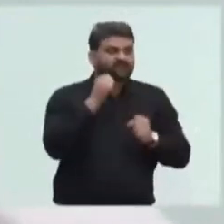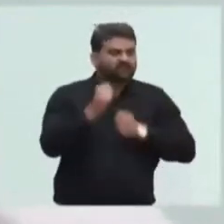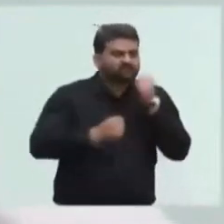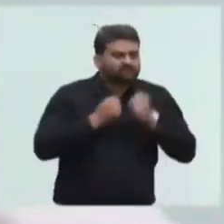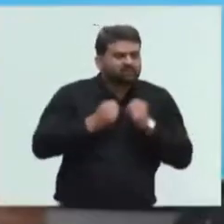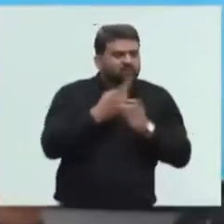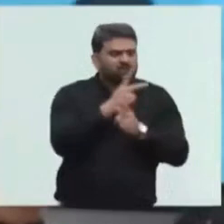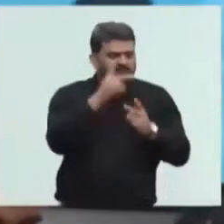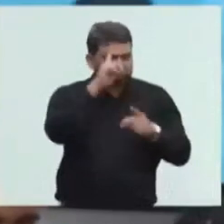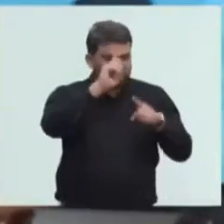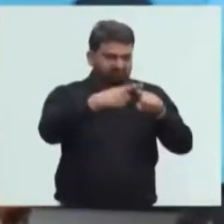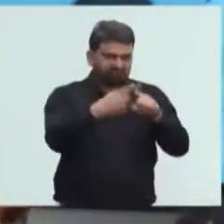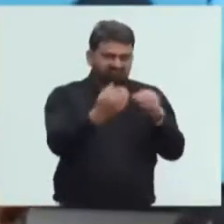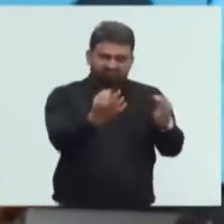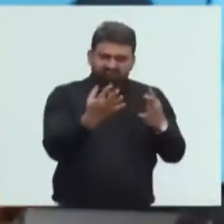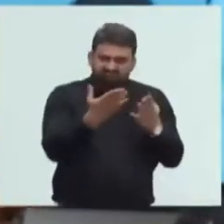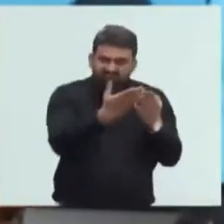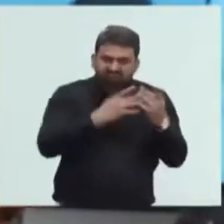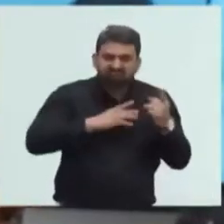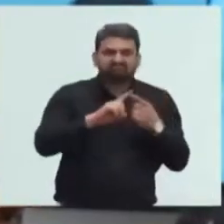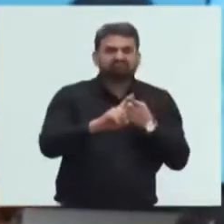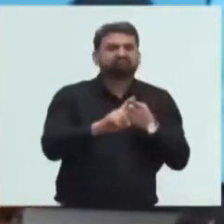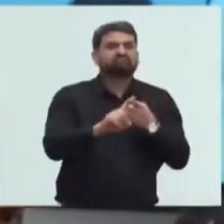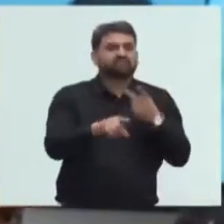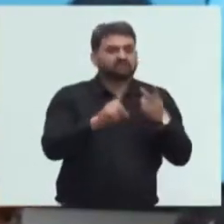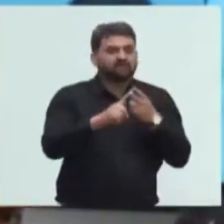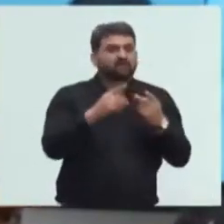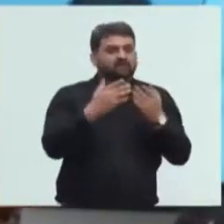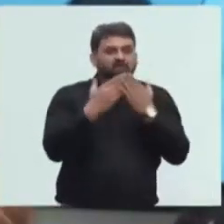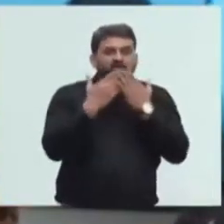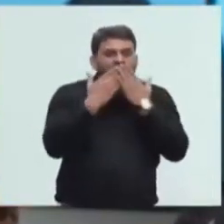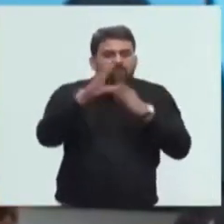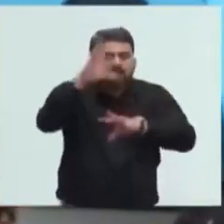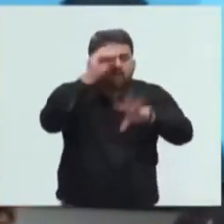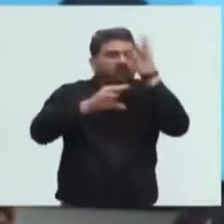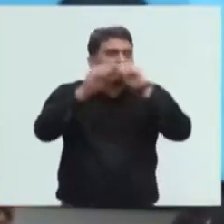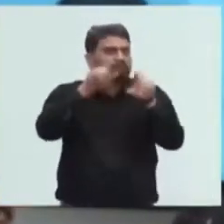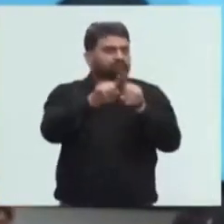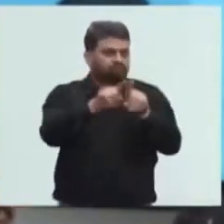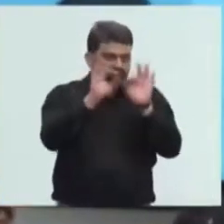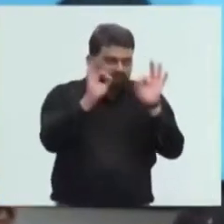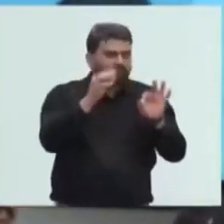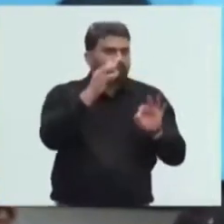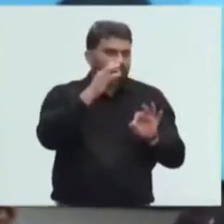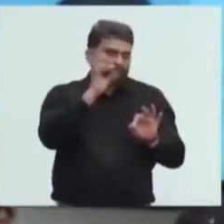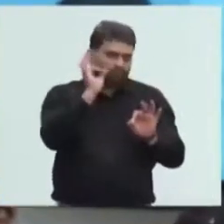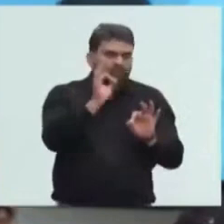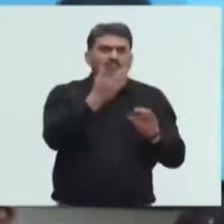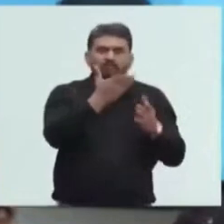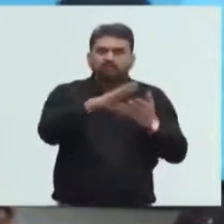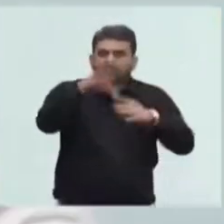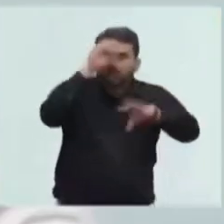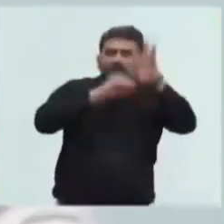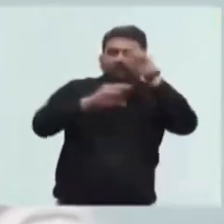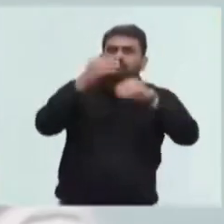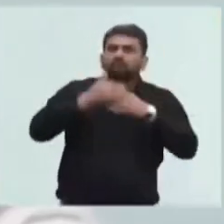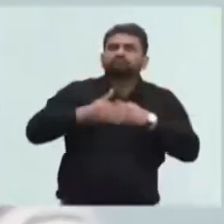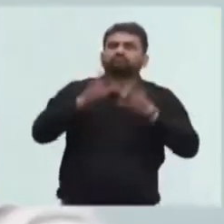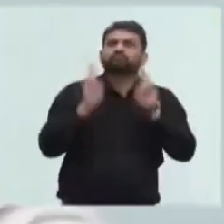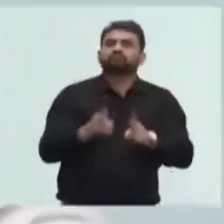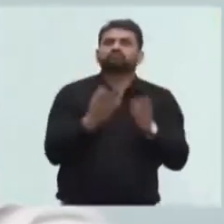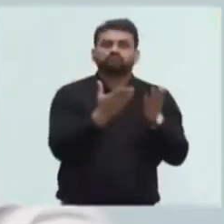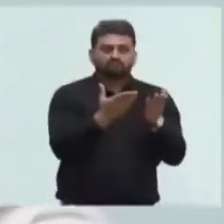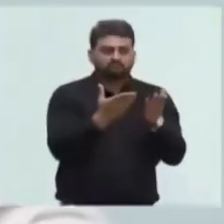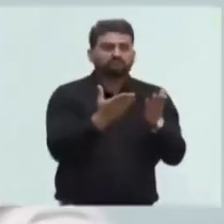कि खेल की दुनिया में उस्ताद भी हैं साथ-साथ विद्यार्थी भी है या अपने आप में बहुत बड़ी बात